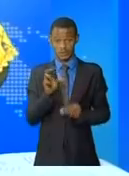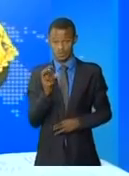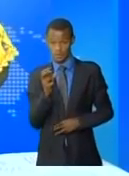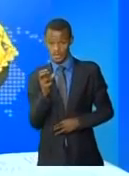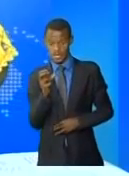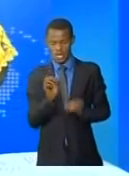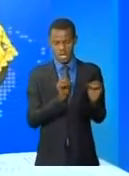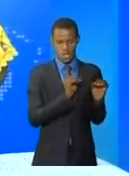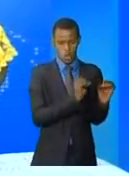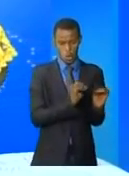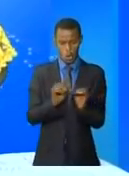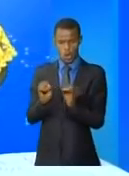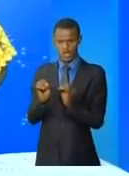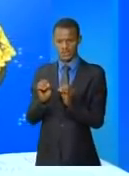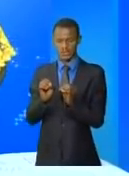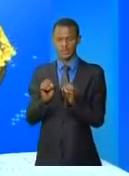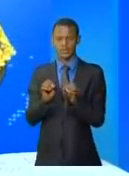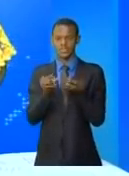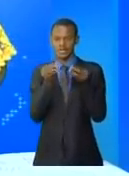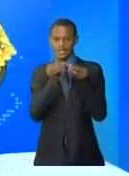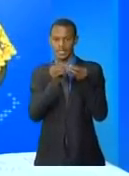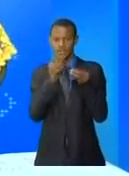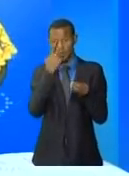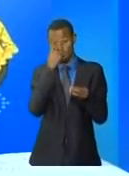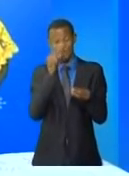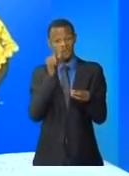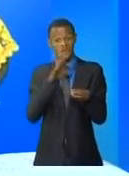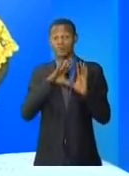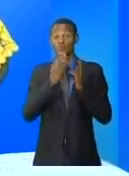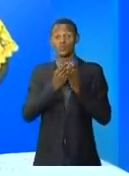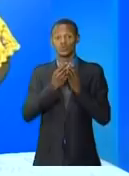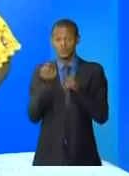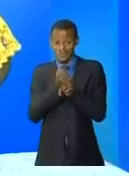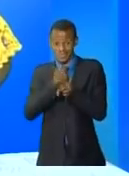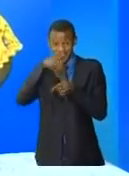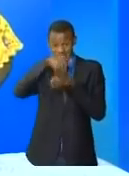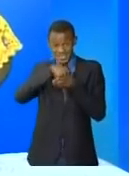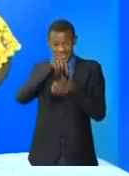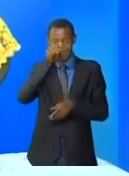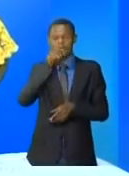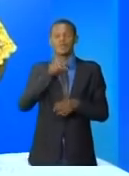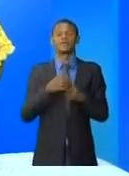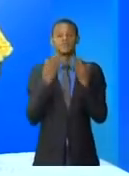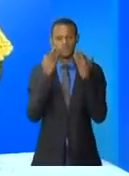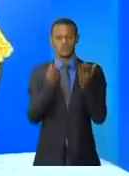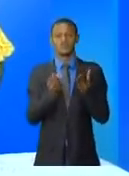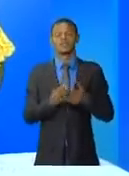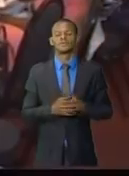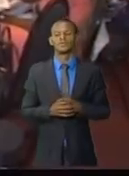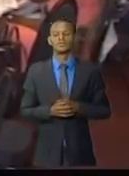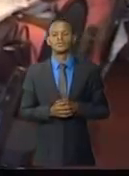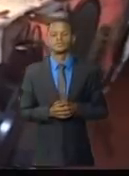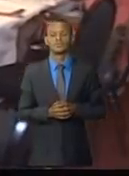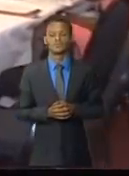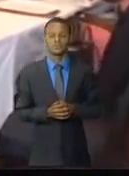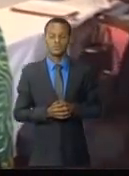séminaire à l'intention des femmes de ce ministère. De quoi était-il question? Marie-Louise Mbella nous en parle dans ce reportage.